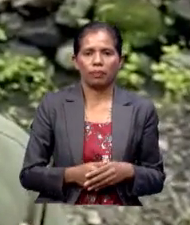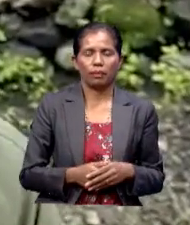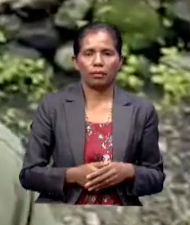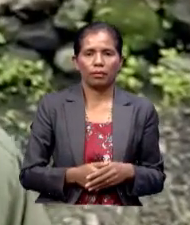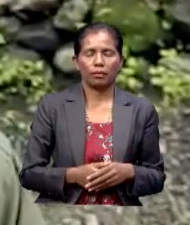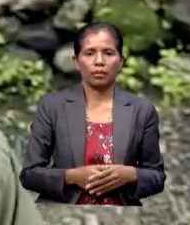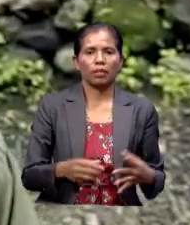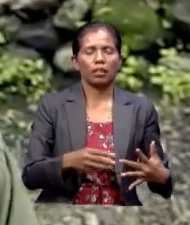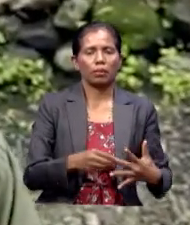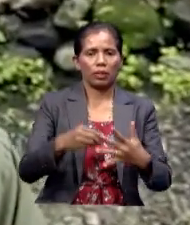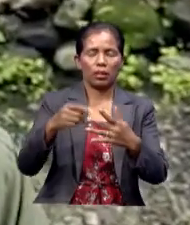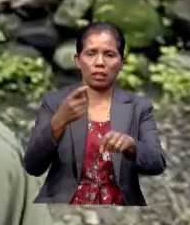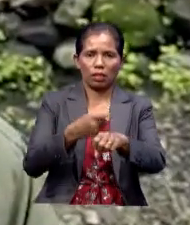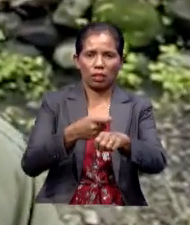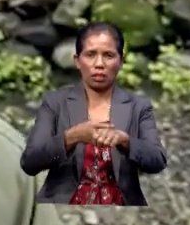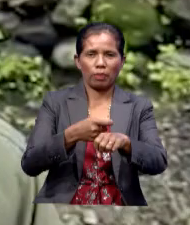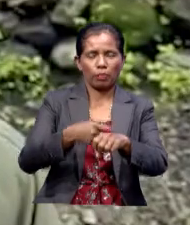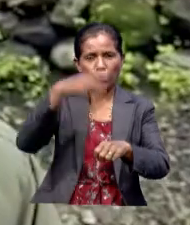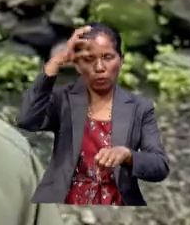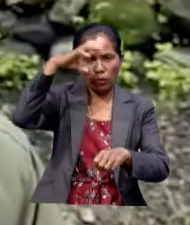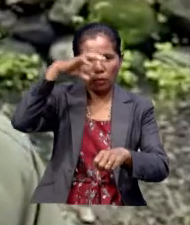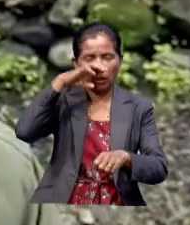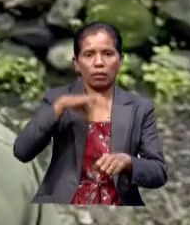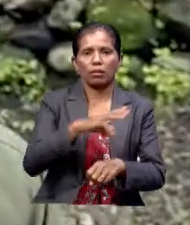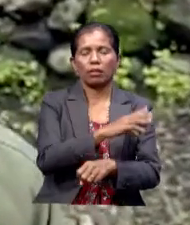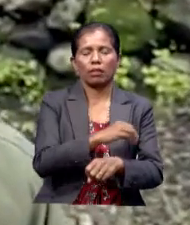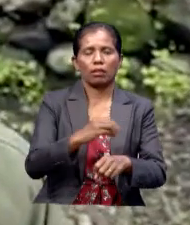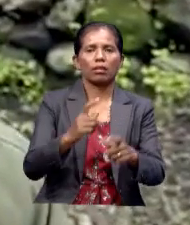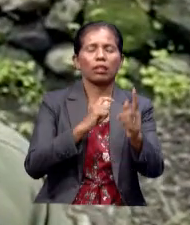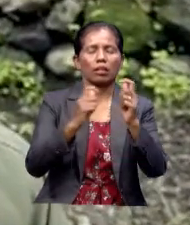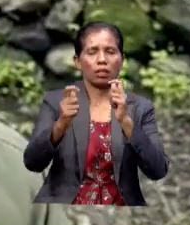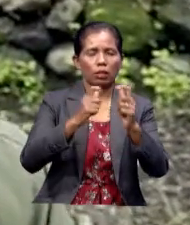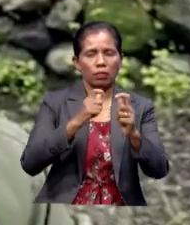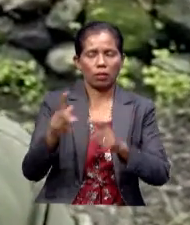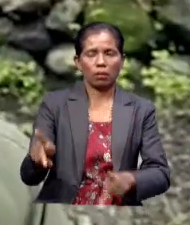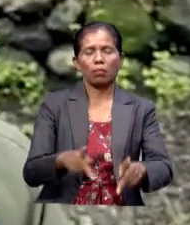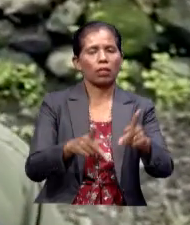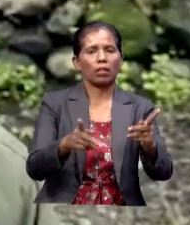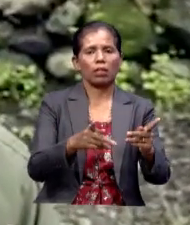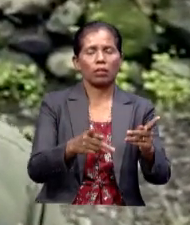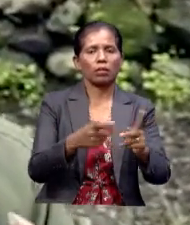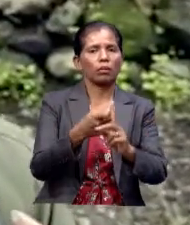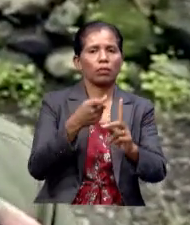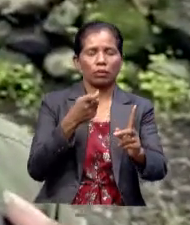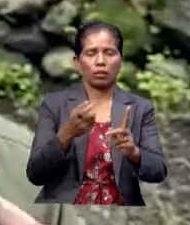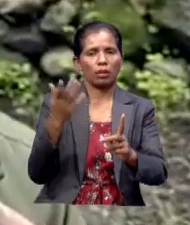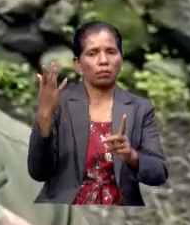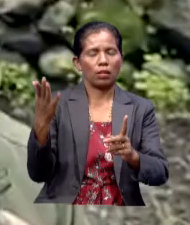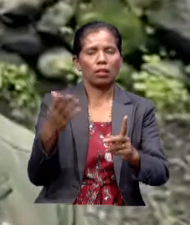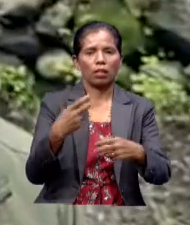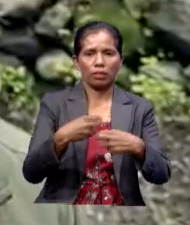dulu tempuh dan di sini transport itu kuat dulu ini si aras kaya ada